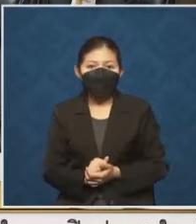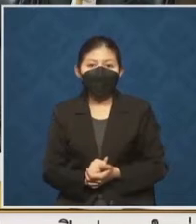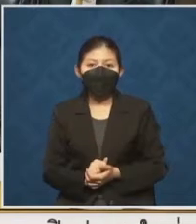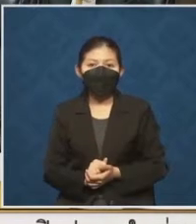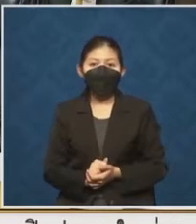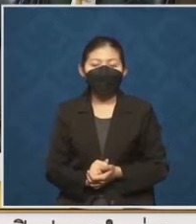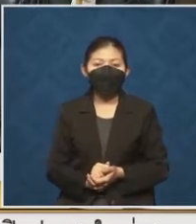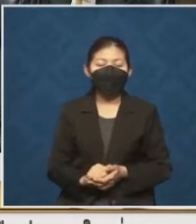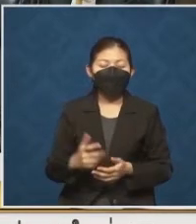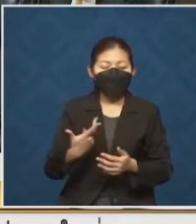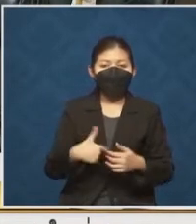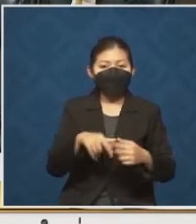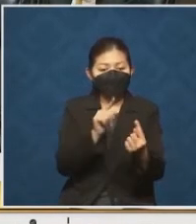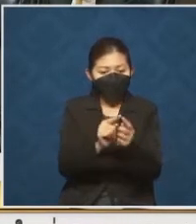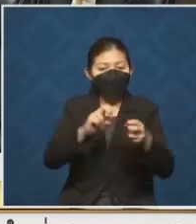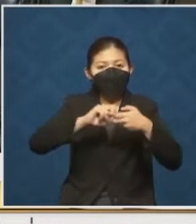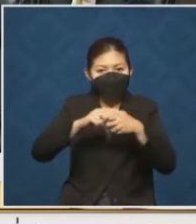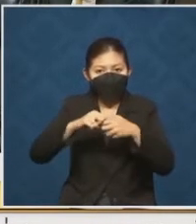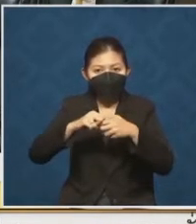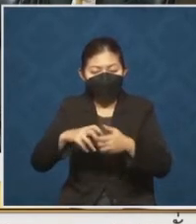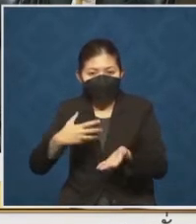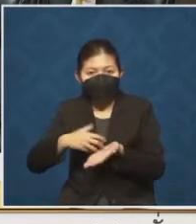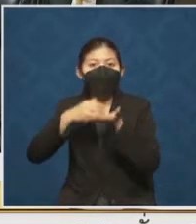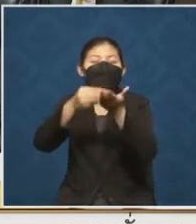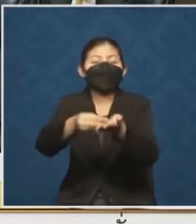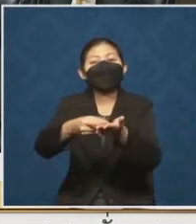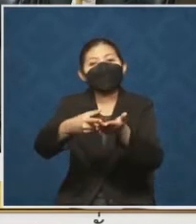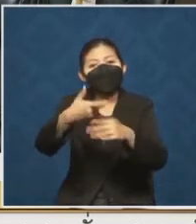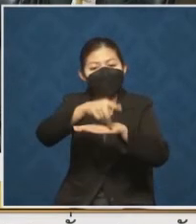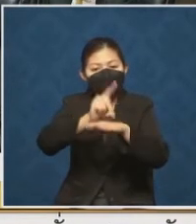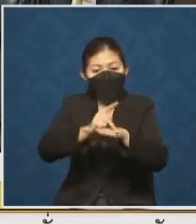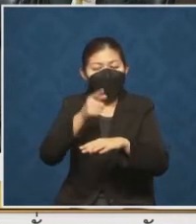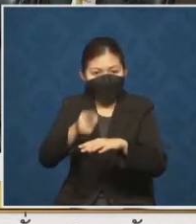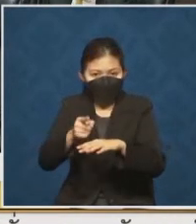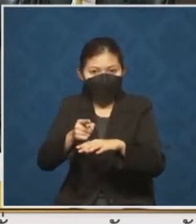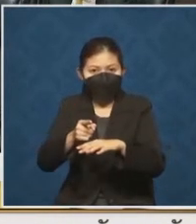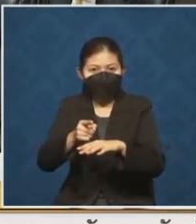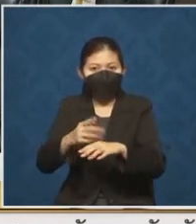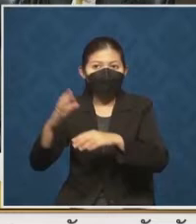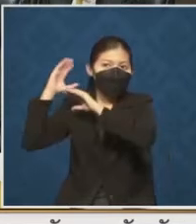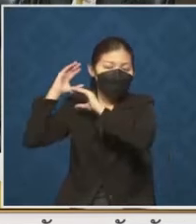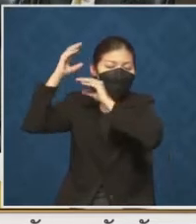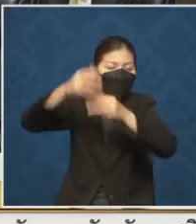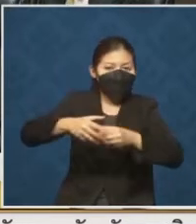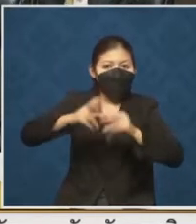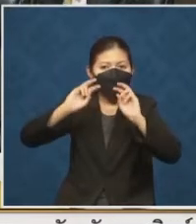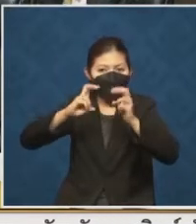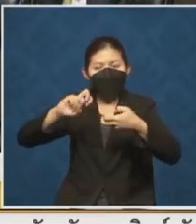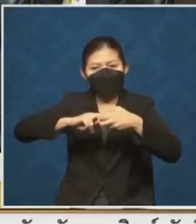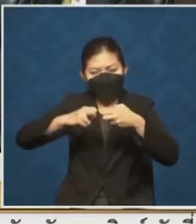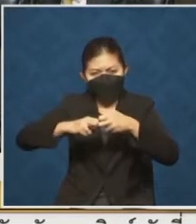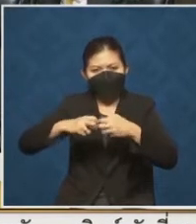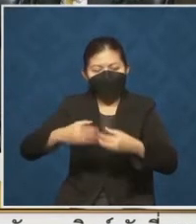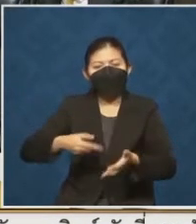ปี 65ไว้ที่ไม่สอดคล้องไม่เหมาะสมทำให้ท่านครับทำทานอาจจะบอกให้เรื่องนี้เป็นเรื่องเก่าดิทำงาน